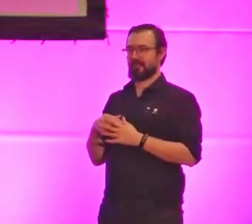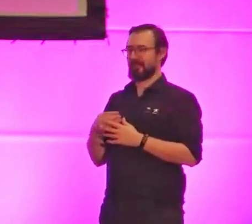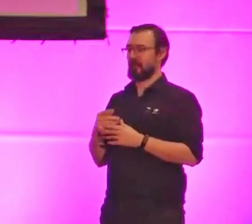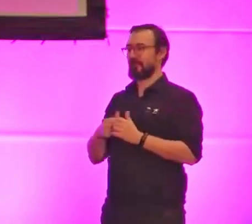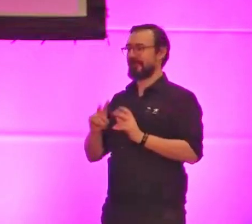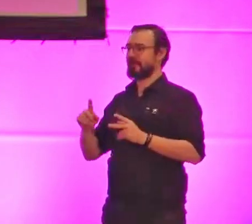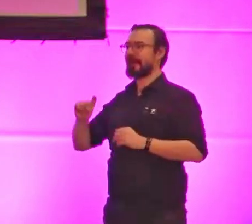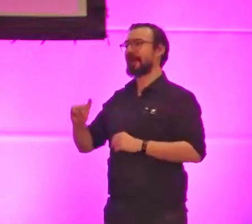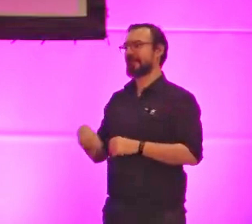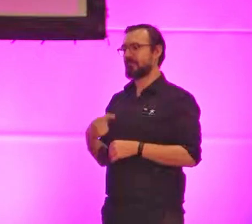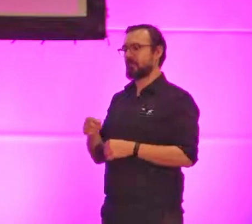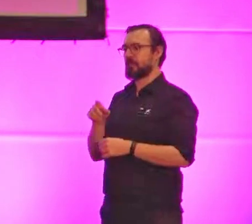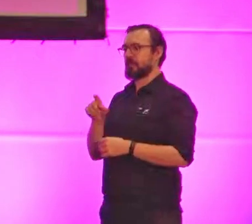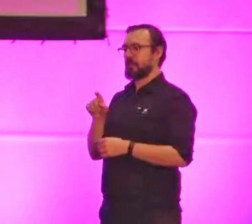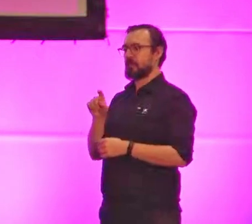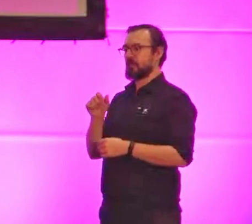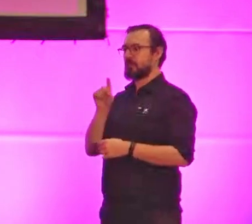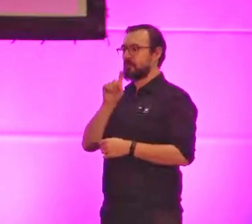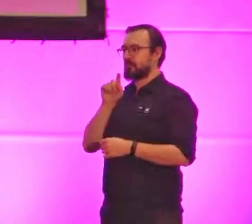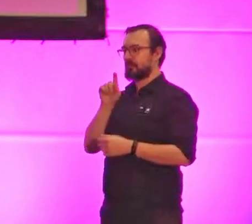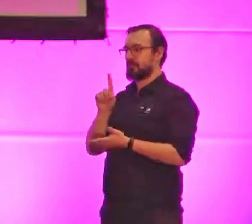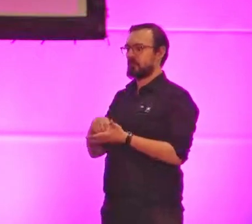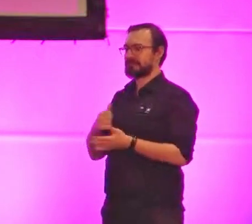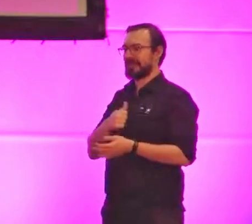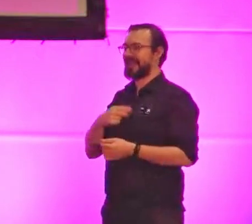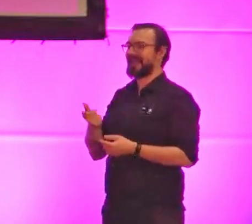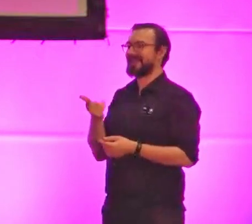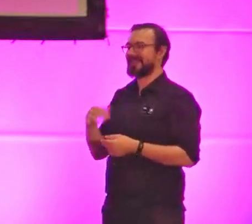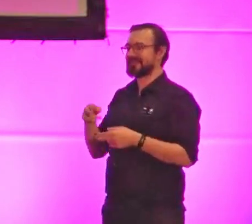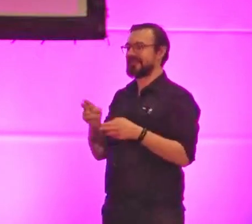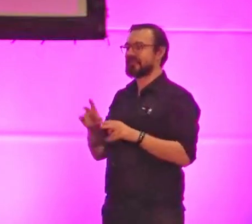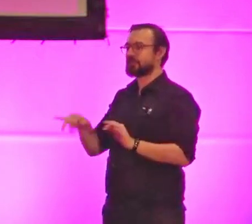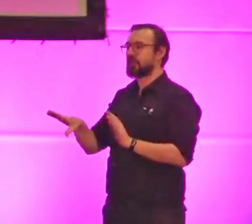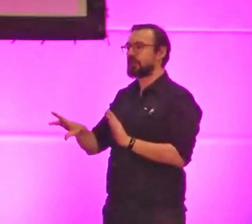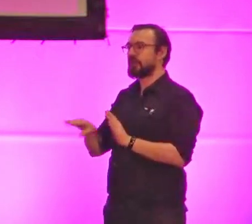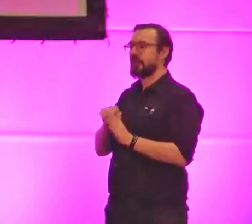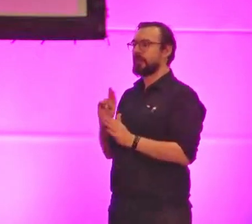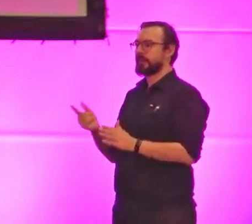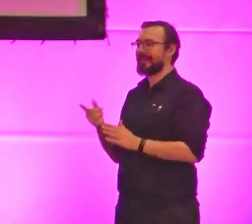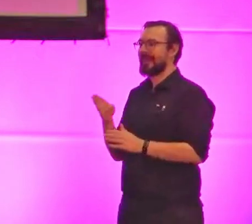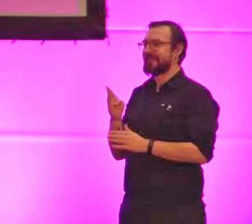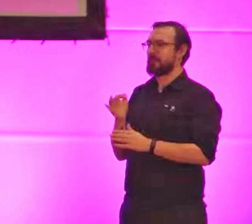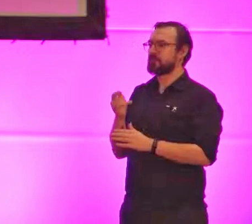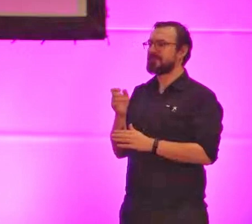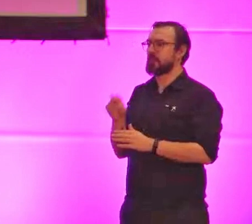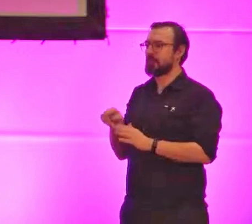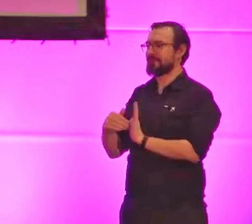att de målsägande ska, eller att tingsrätten ska ta ut en deposition